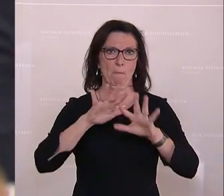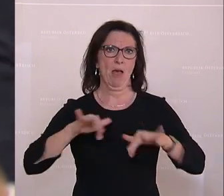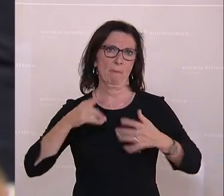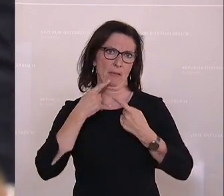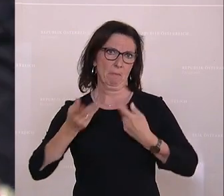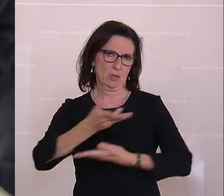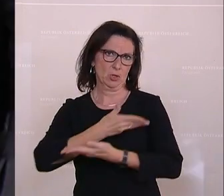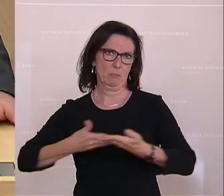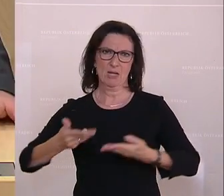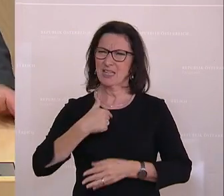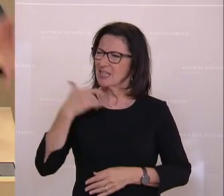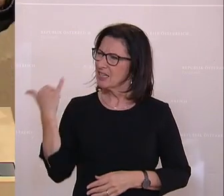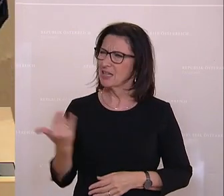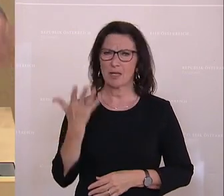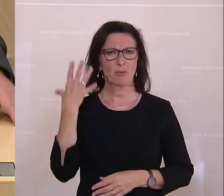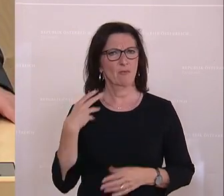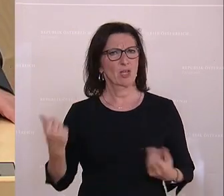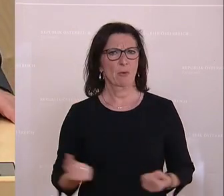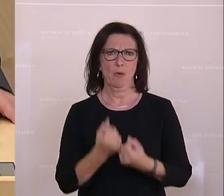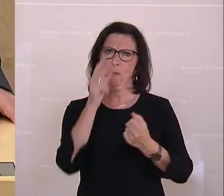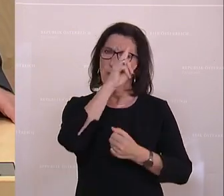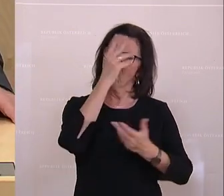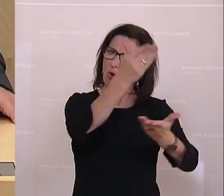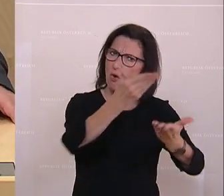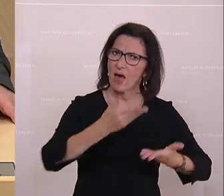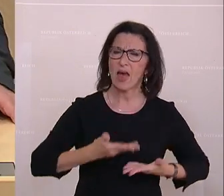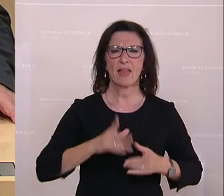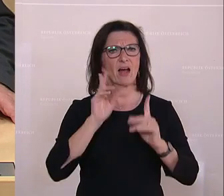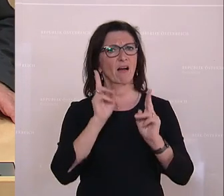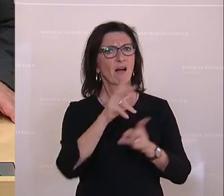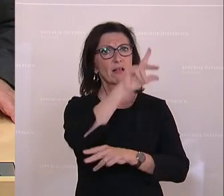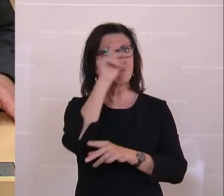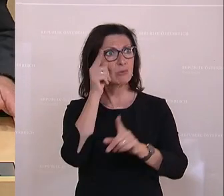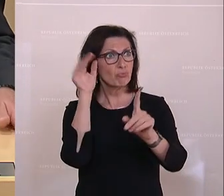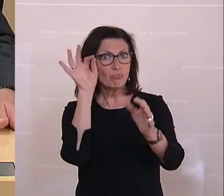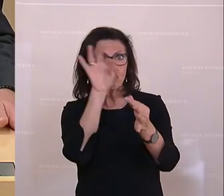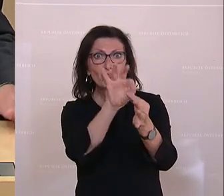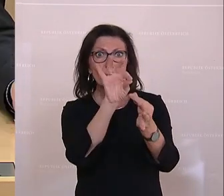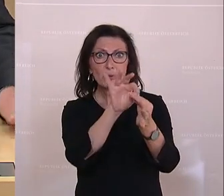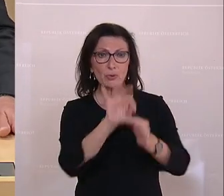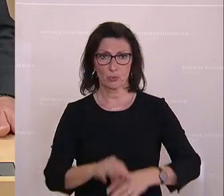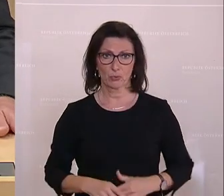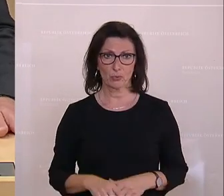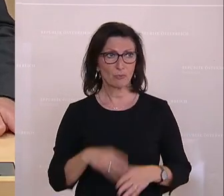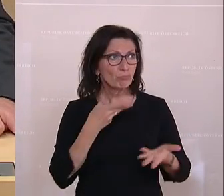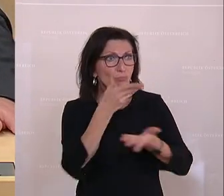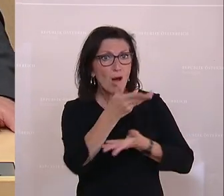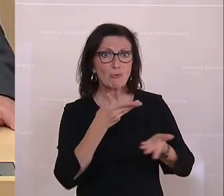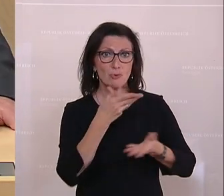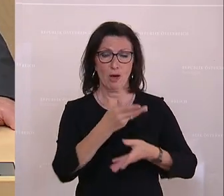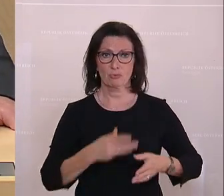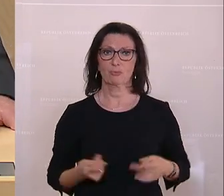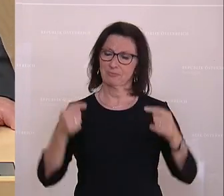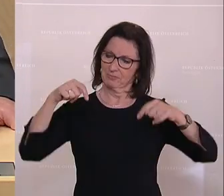lade die Menschen und die Bevölkerung ein. Man kann sich damit direkt mit den Menschen in Verbindung setzen und sich austauschen und